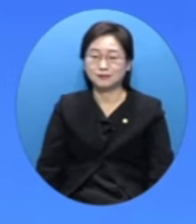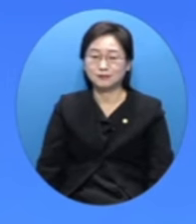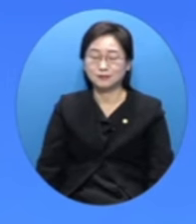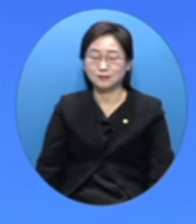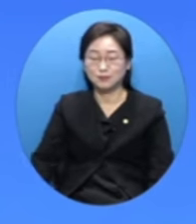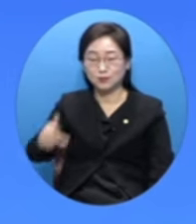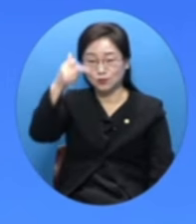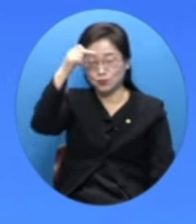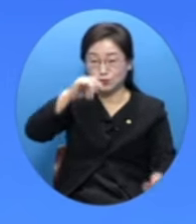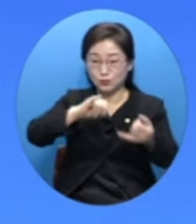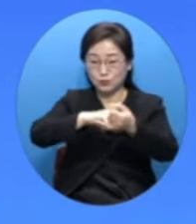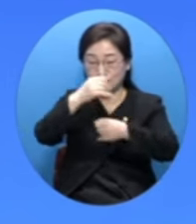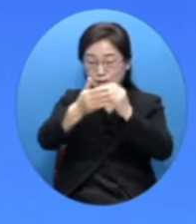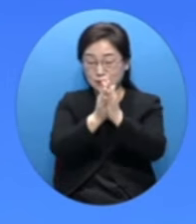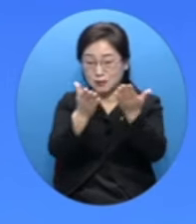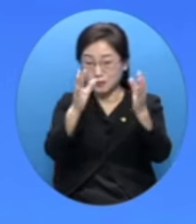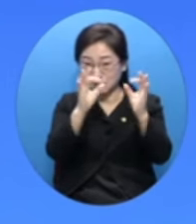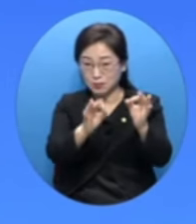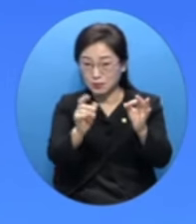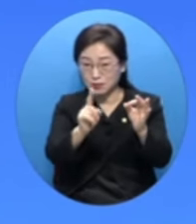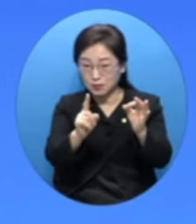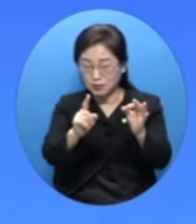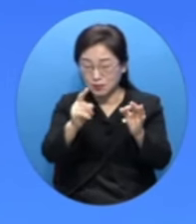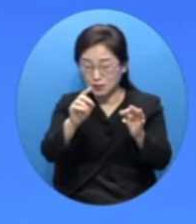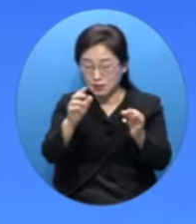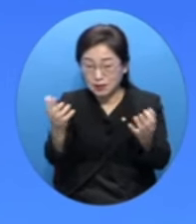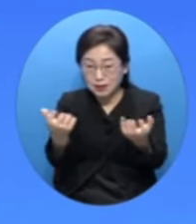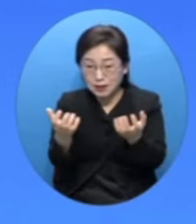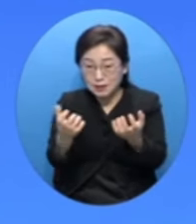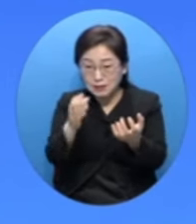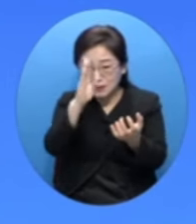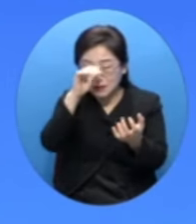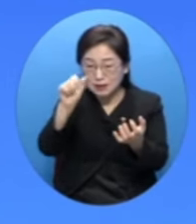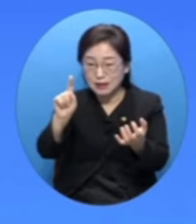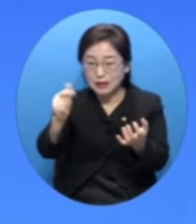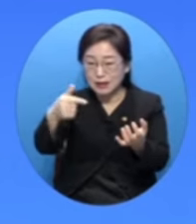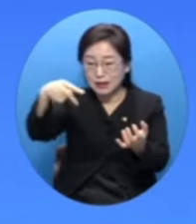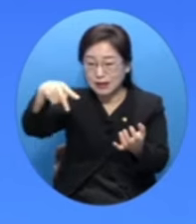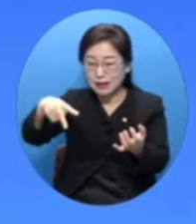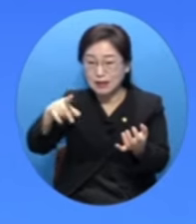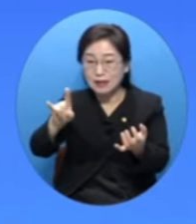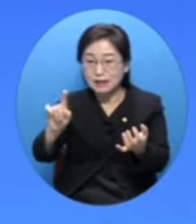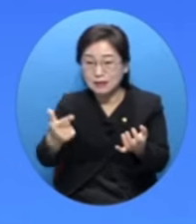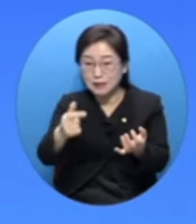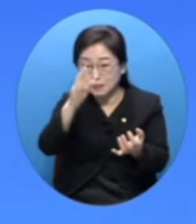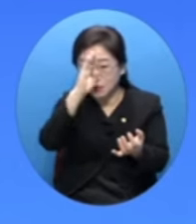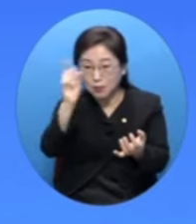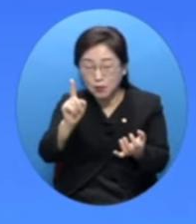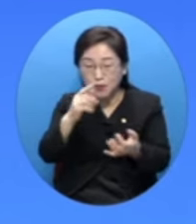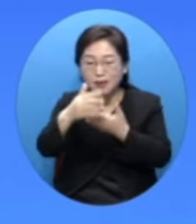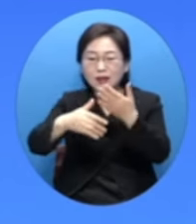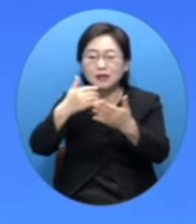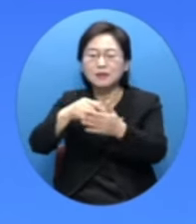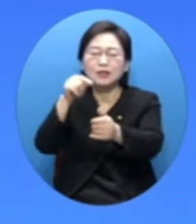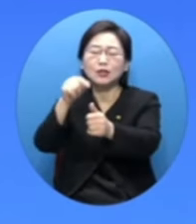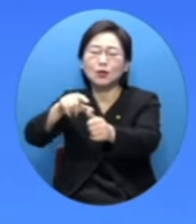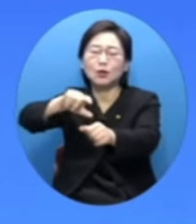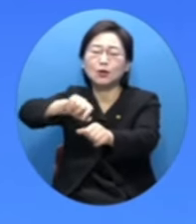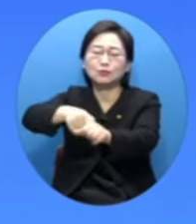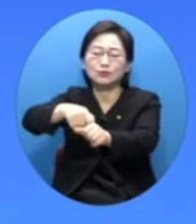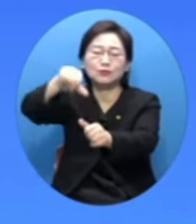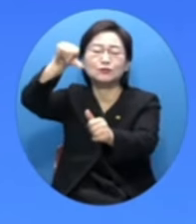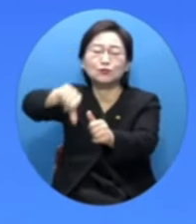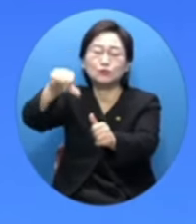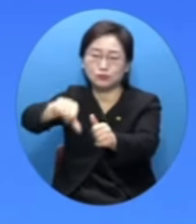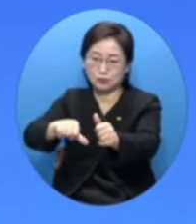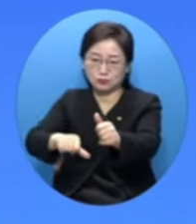구약에 이 한센병은 사람들이 하나님께로 저주받은 병이라고 생각해서